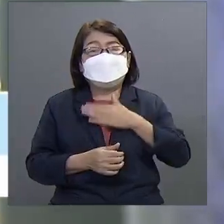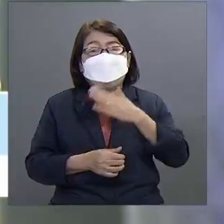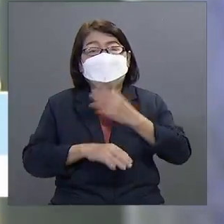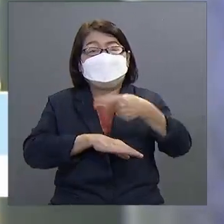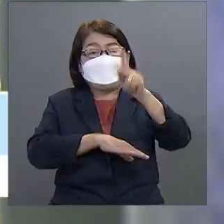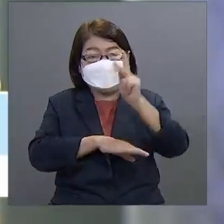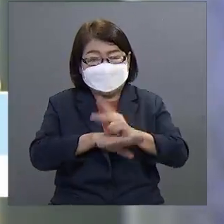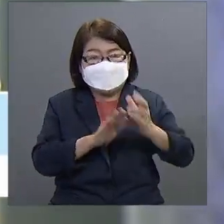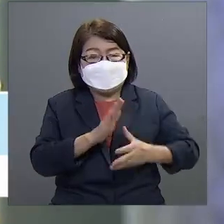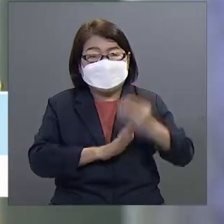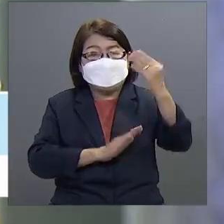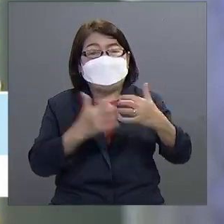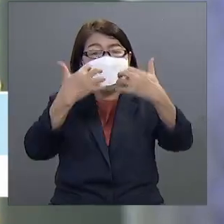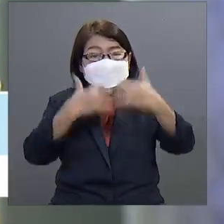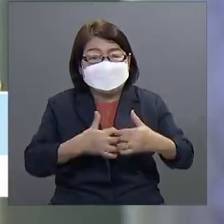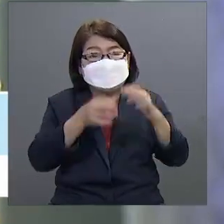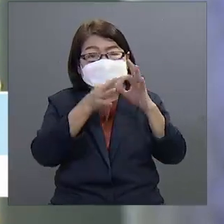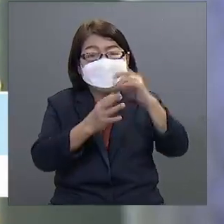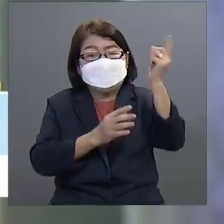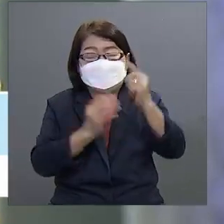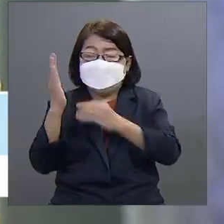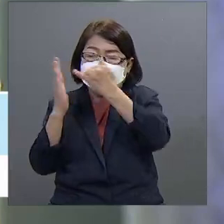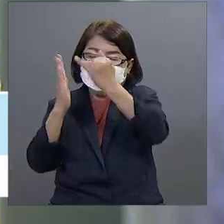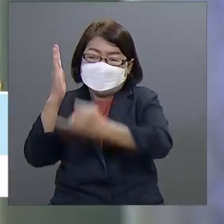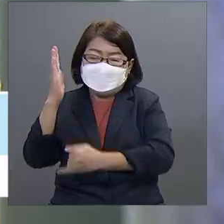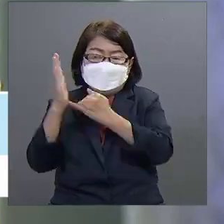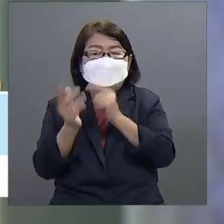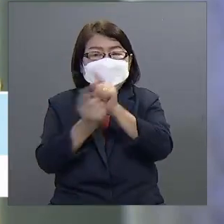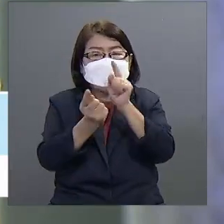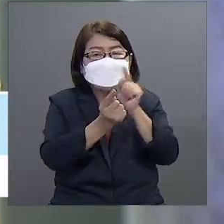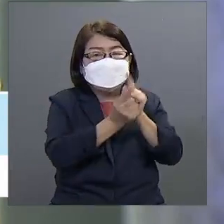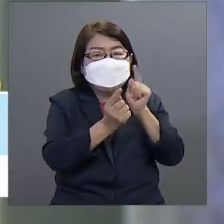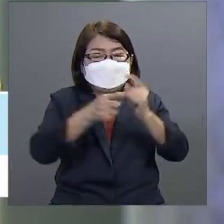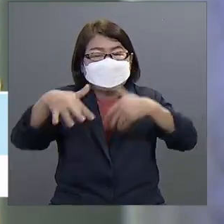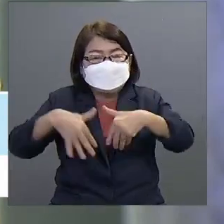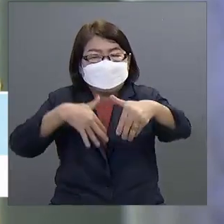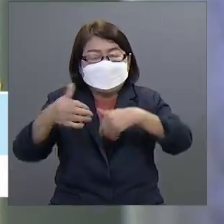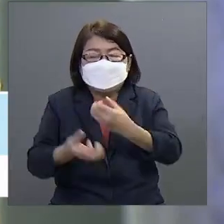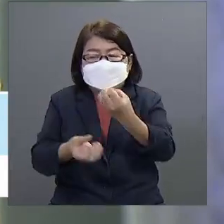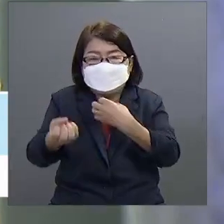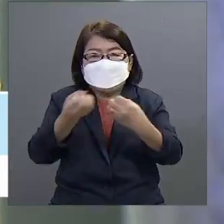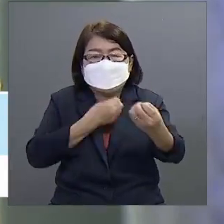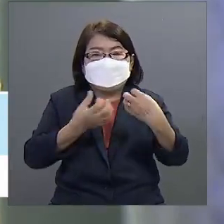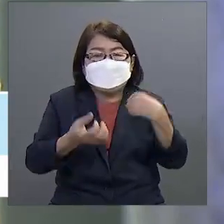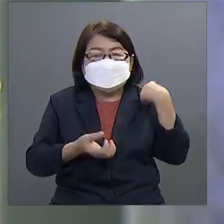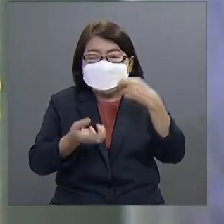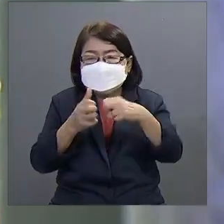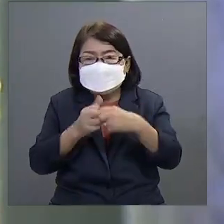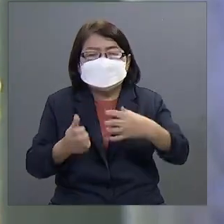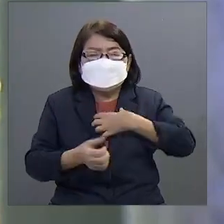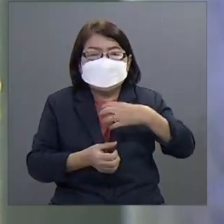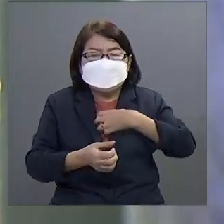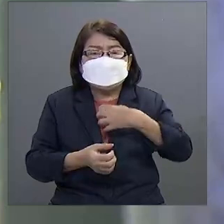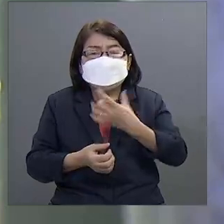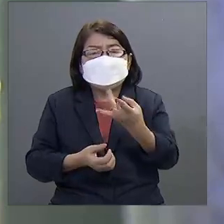รมท่องเที่ยวประเทศไทยนะครับเดินสายทั่วประเทศนะครับไปเจอพี่น้องเรานะครับไปฟังนะครับข้อเรียกร้องต่างๆนะครับ